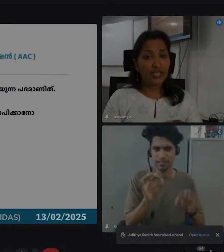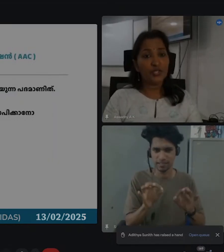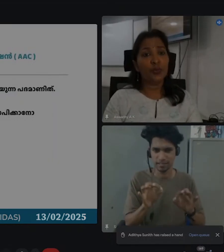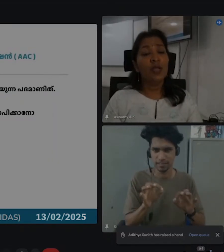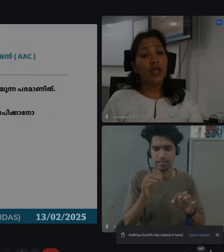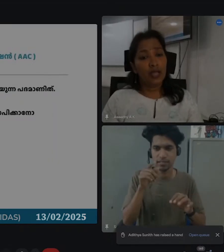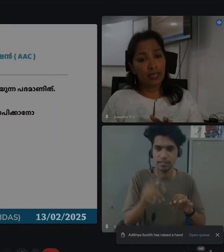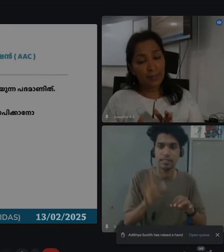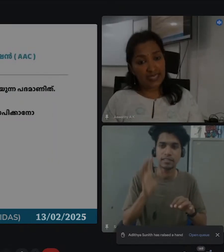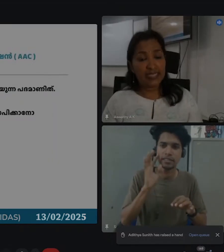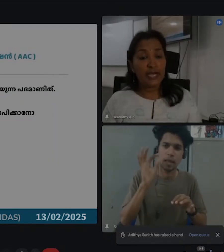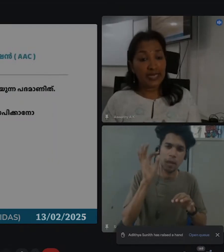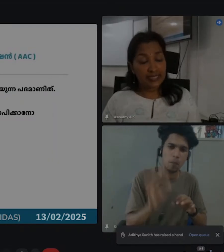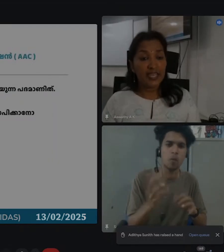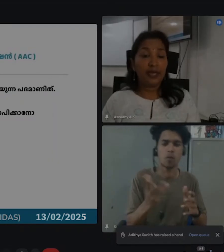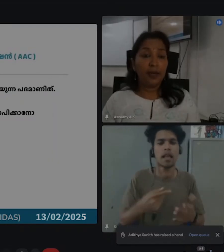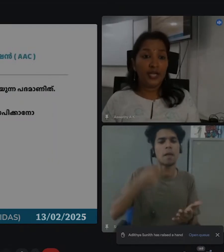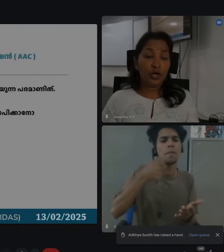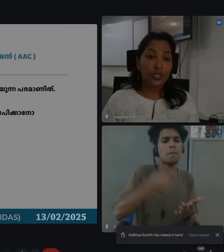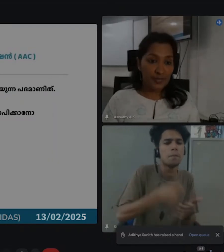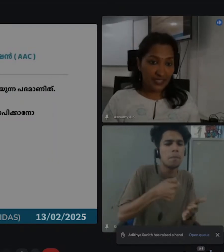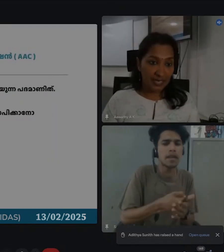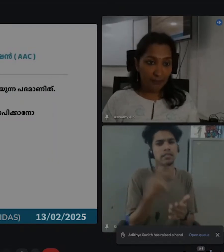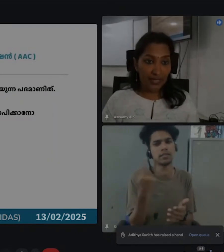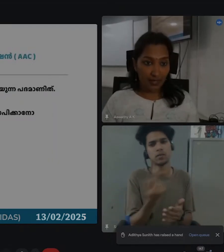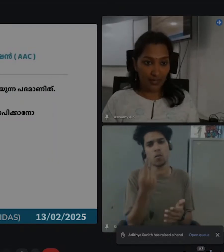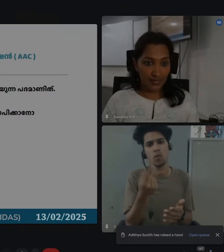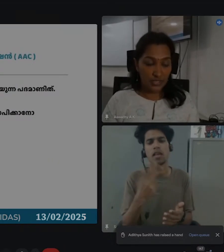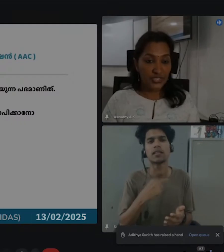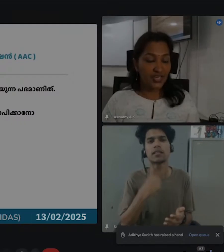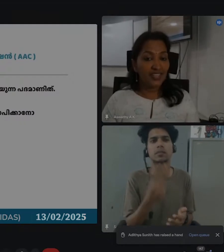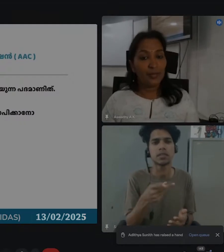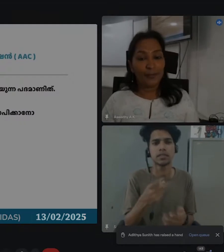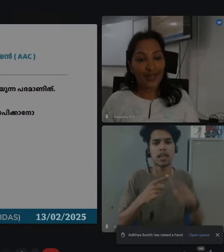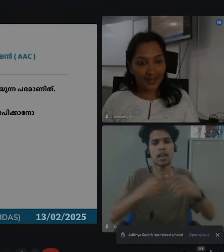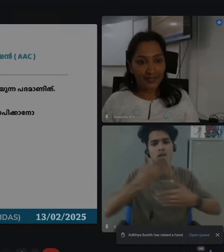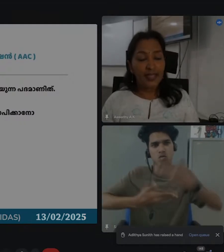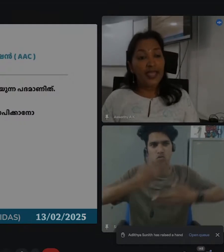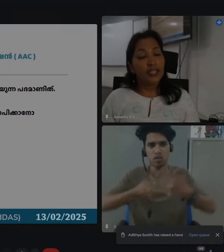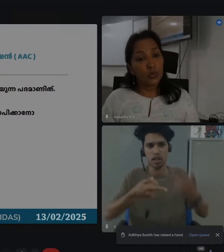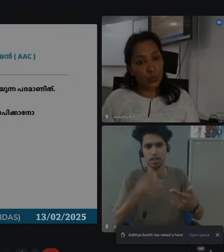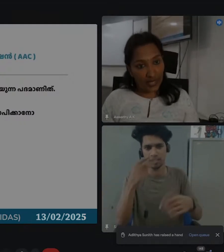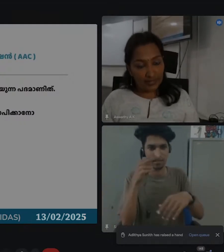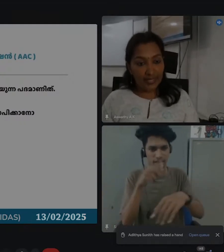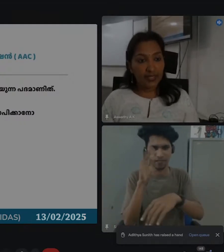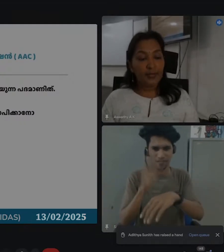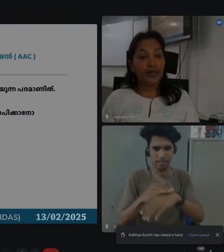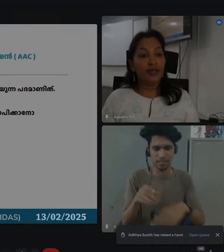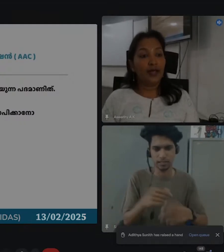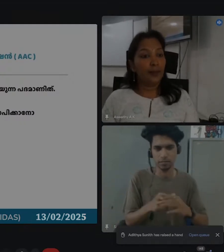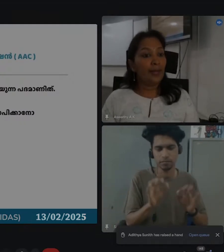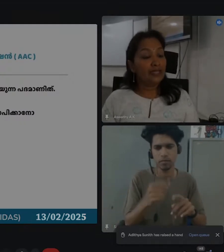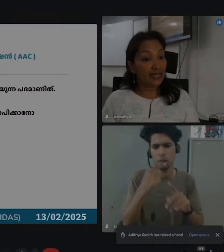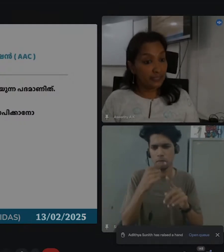വീഡിയോയിൽ ഏറ്റവും ബേസിക് ആയിട്ട് അടിസ്ഥാനപരമായിട്ടുള്ള ഒരു സ്പീച്ച് തെറപ്പി സിറ്റുവേഷൻ ആണ് നിങ്ങളിപ്പോ ഈ കണ്ടത്. ഇത് കൂടാതെ